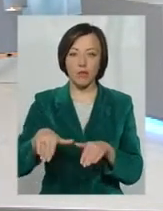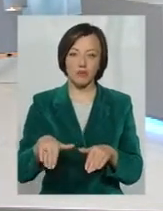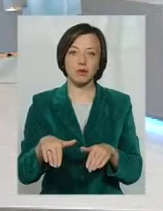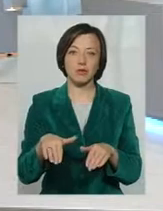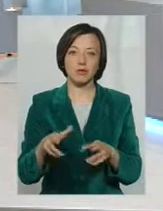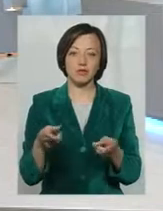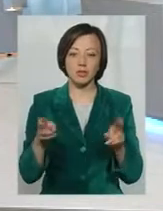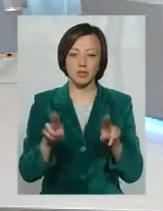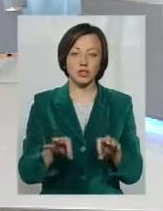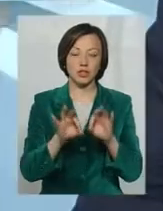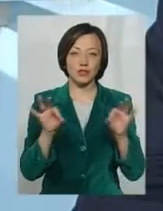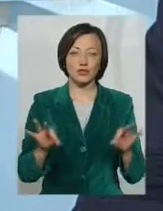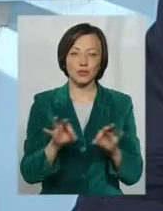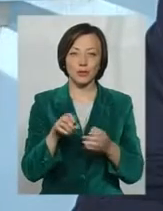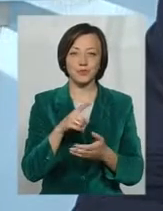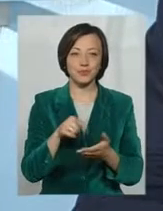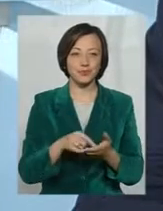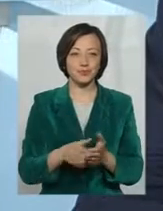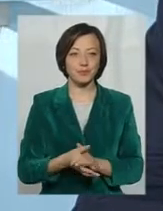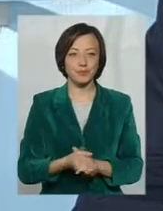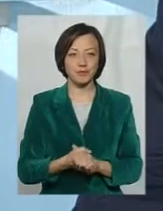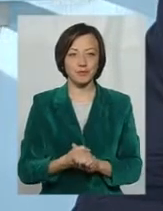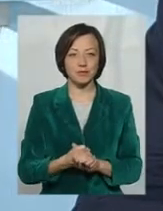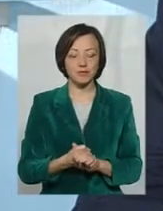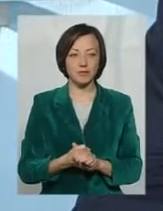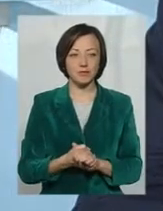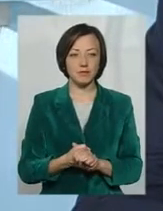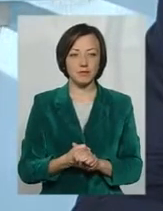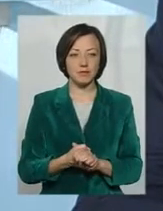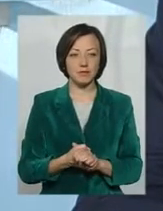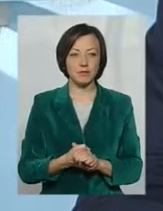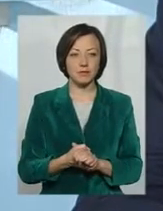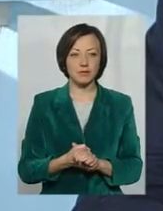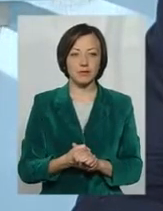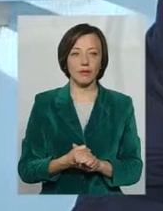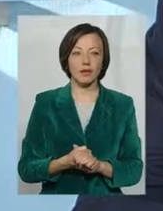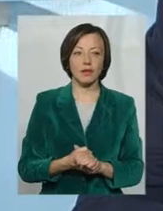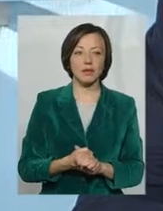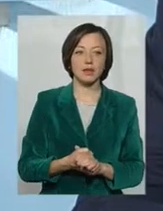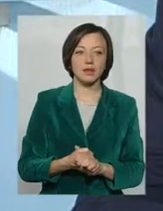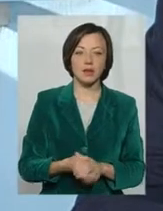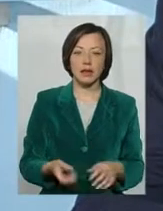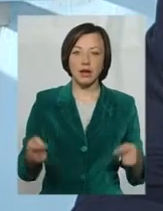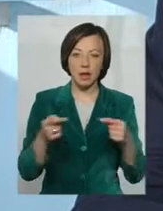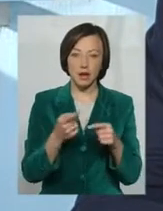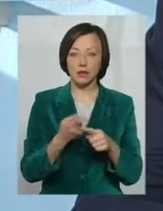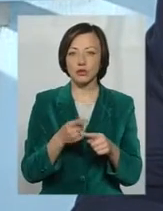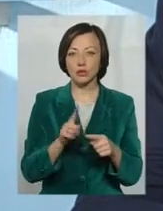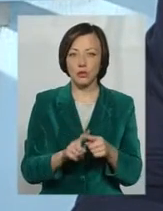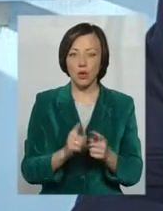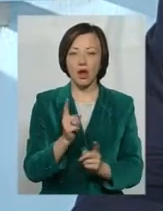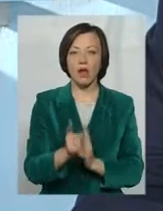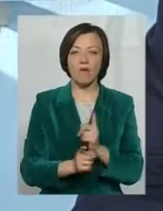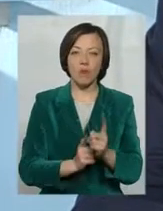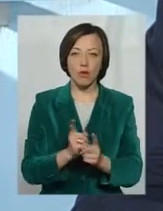не залишається нічого. Якраз в цю реформу впровадження і взагалі реформу виконавчої служби